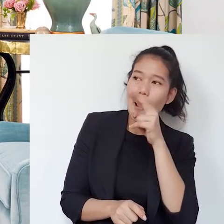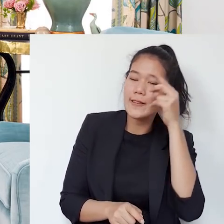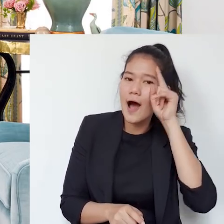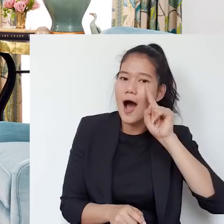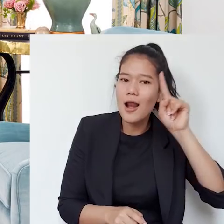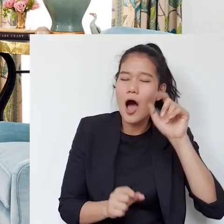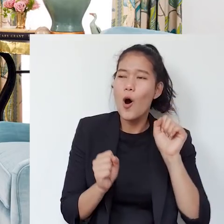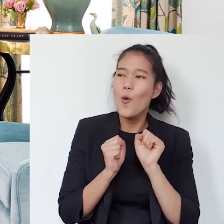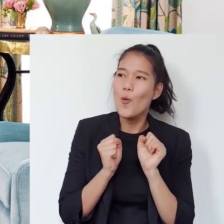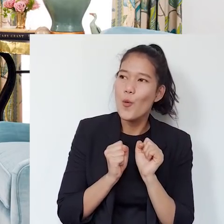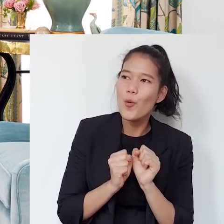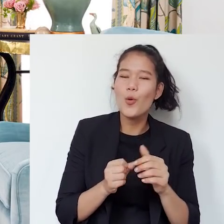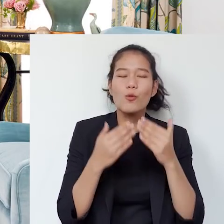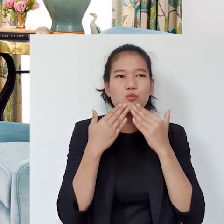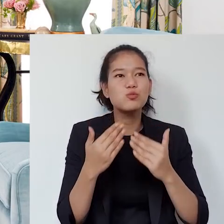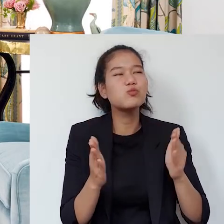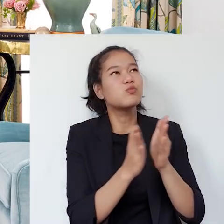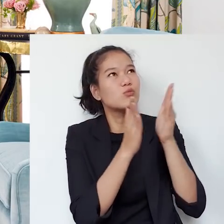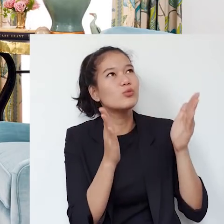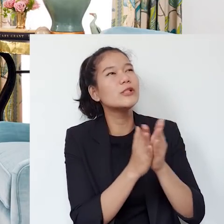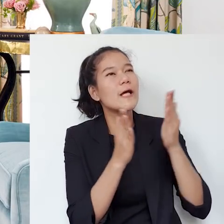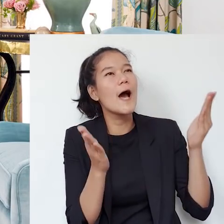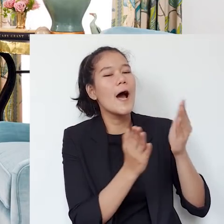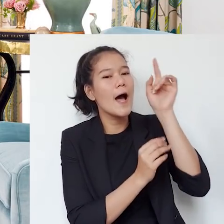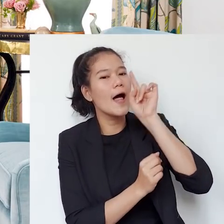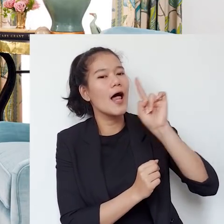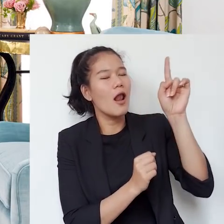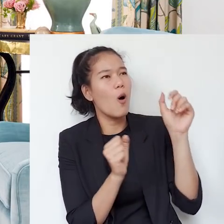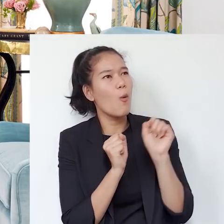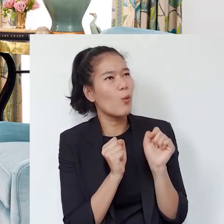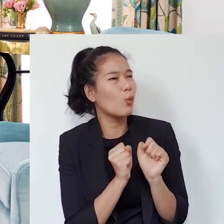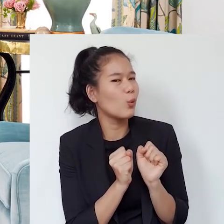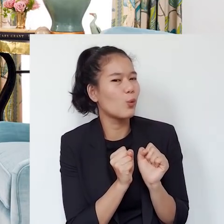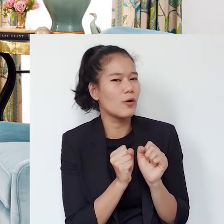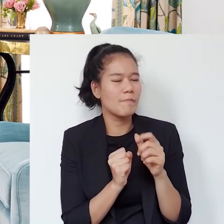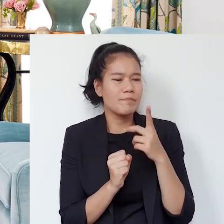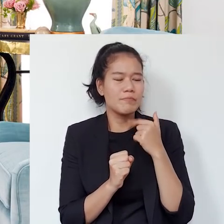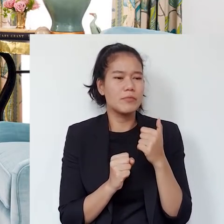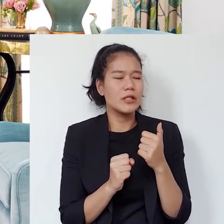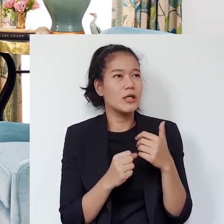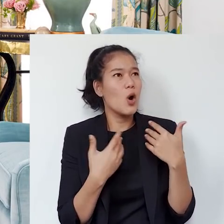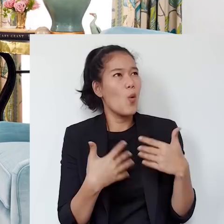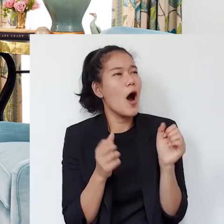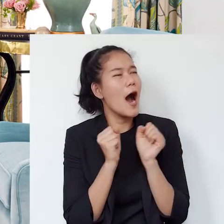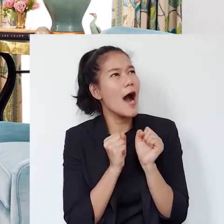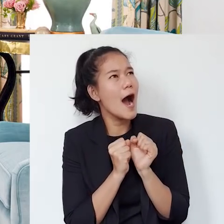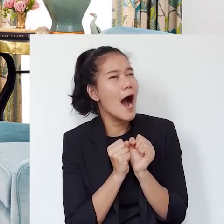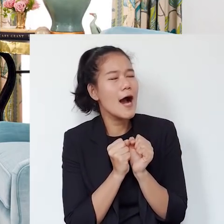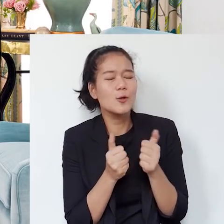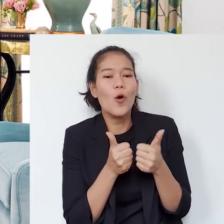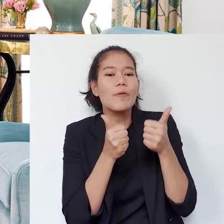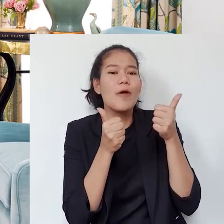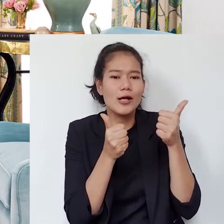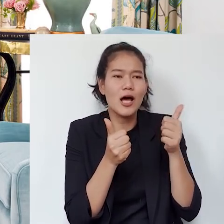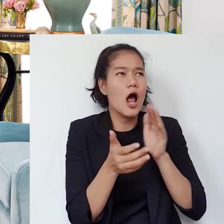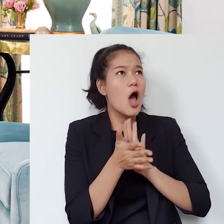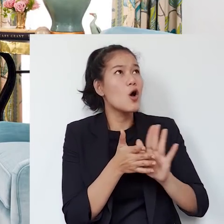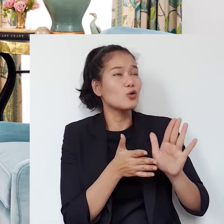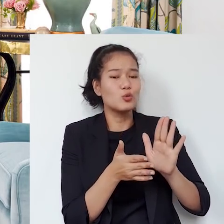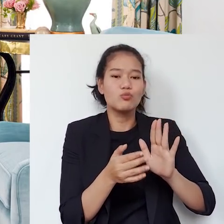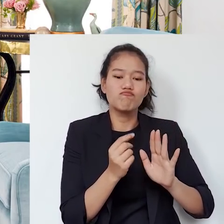orang memuji Allah, orang kemudian punya wah kesan yang luar biasa, lalu kemudian dia pergi dan